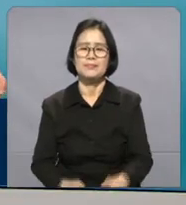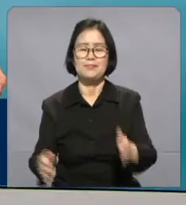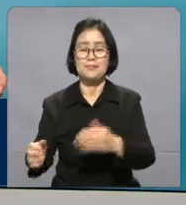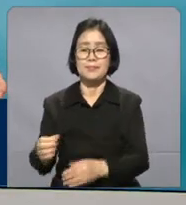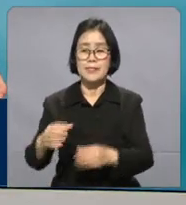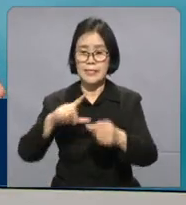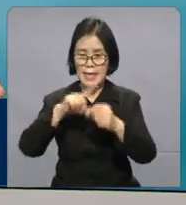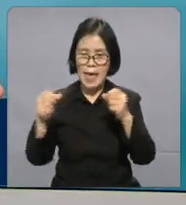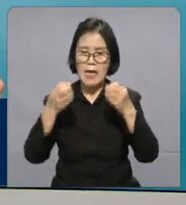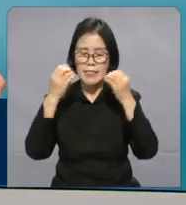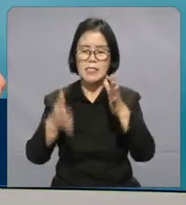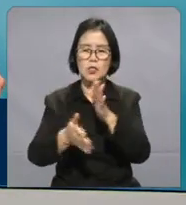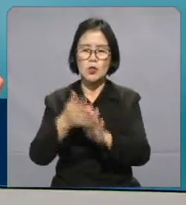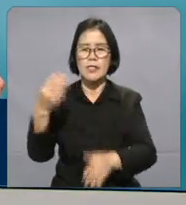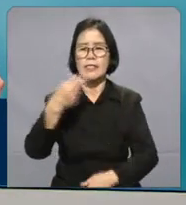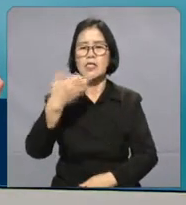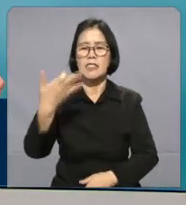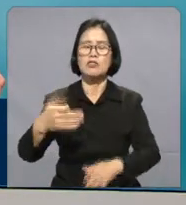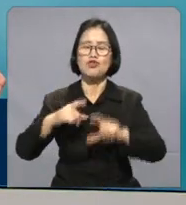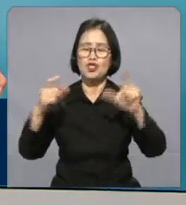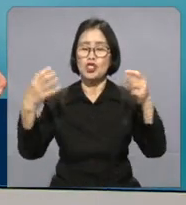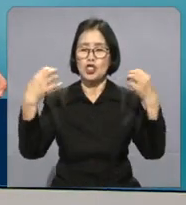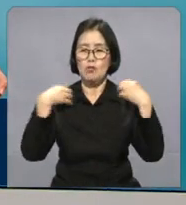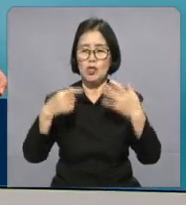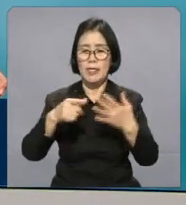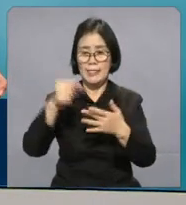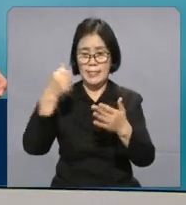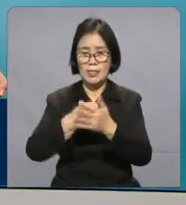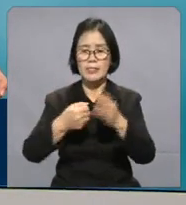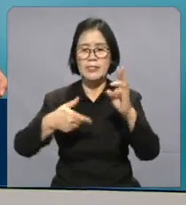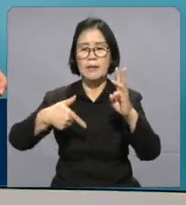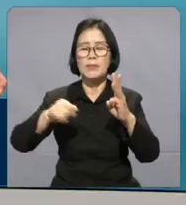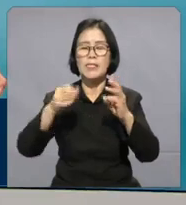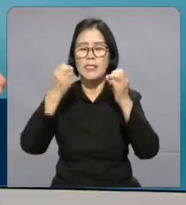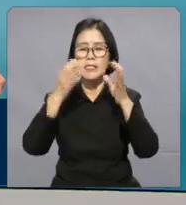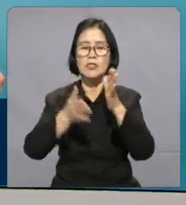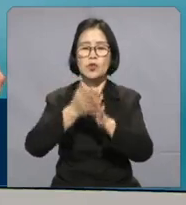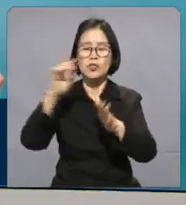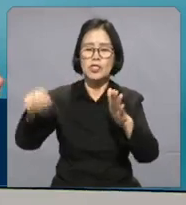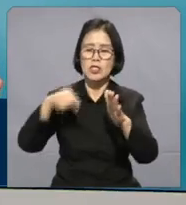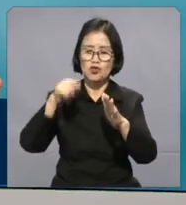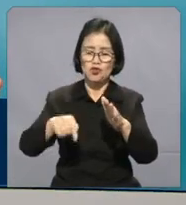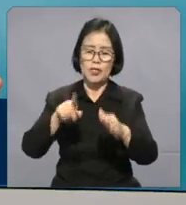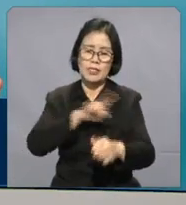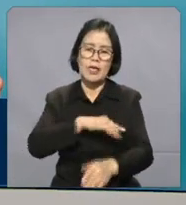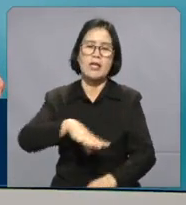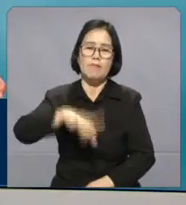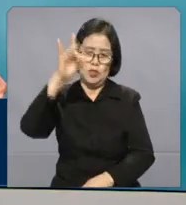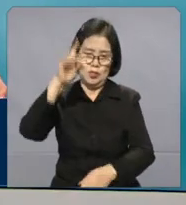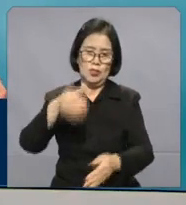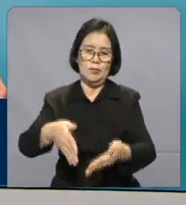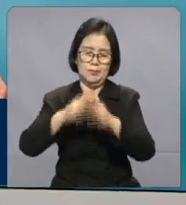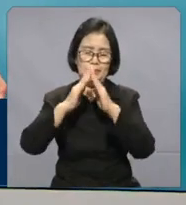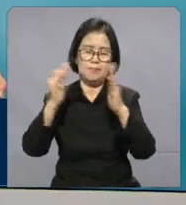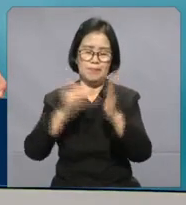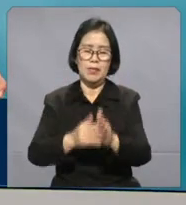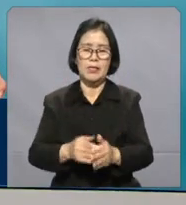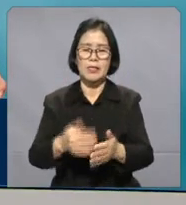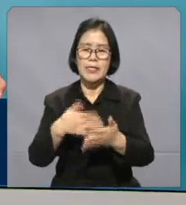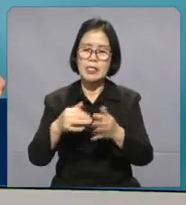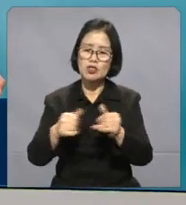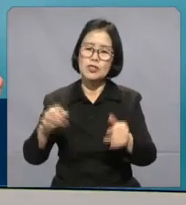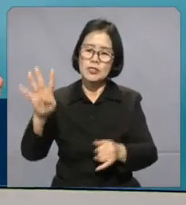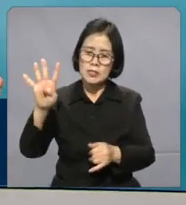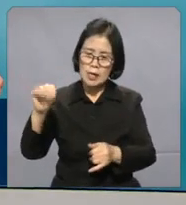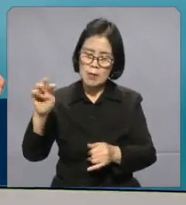계양 신도시는 지난 2019년 정부가 지정한 3개 신도시 가운데 가장 먼저 조성됐는데요. 인구 4만여